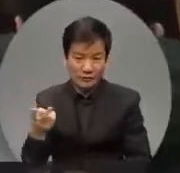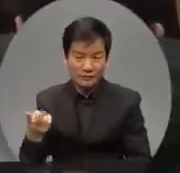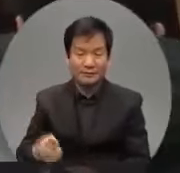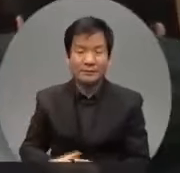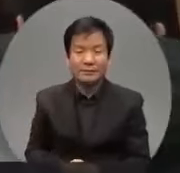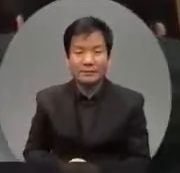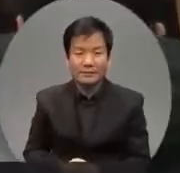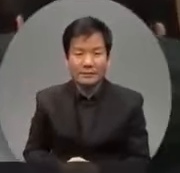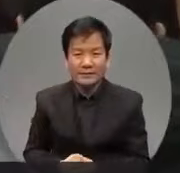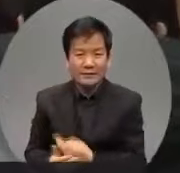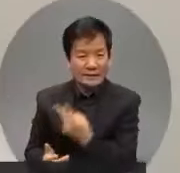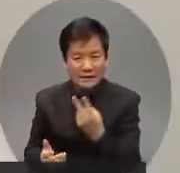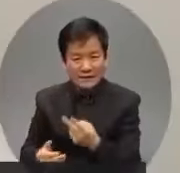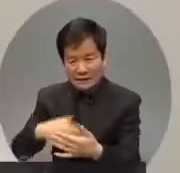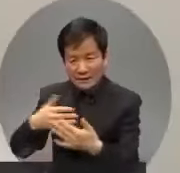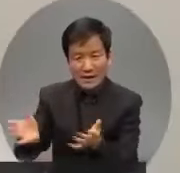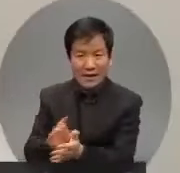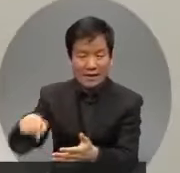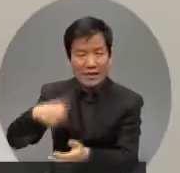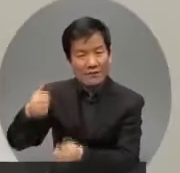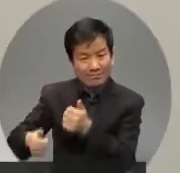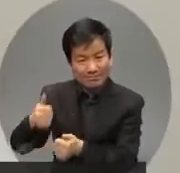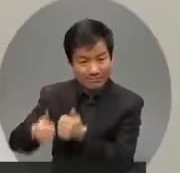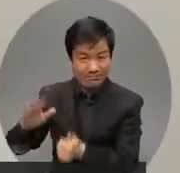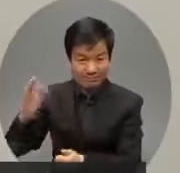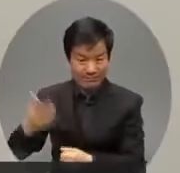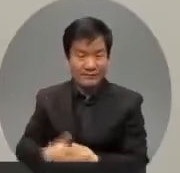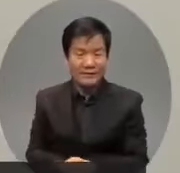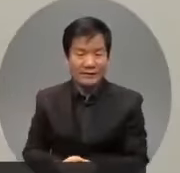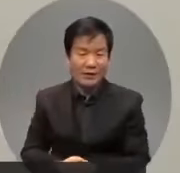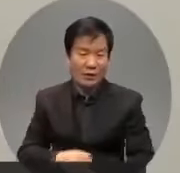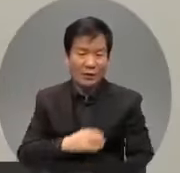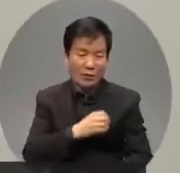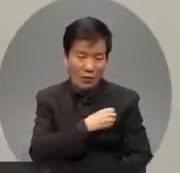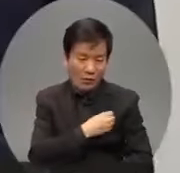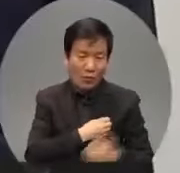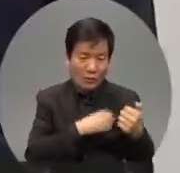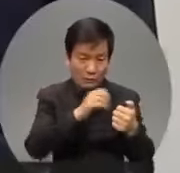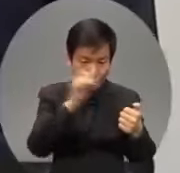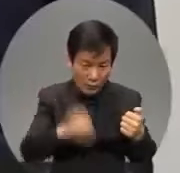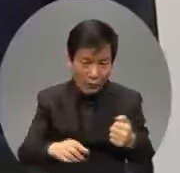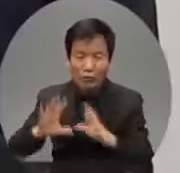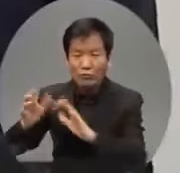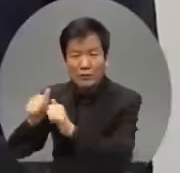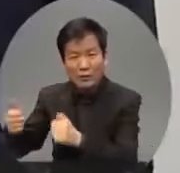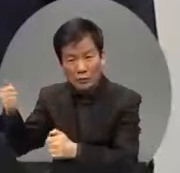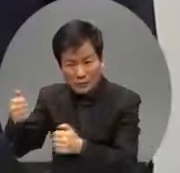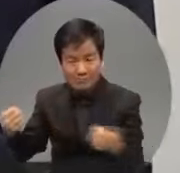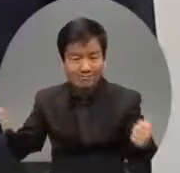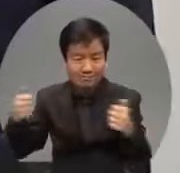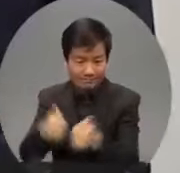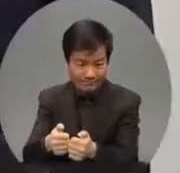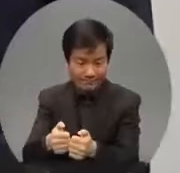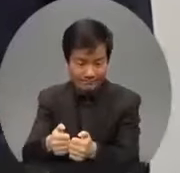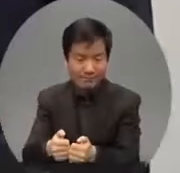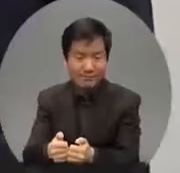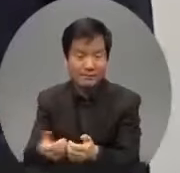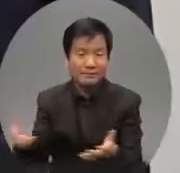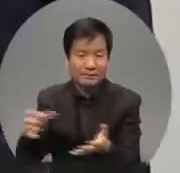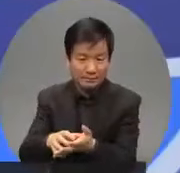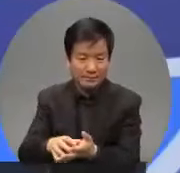부원장의 2인 경선으로 뽑게 됐습니다. 권리당원 50%, 일반 국민 50% 여론조사가